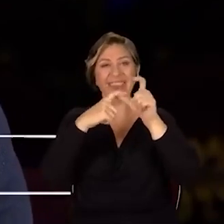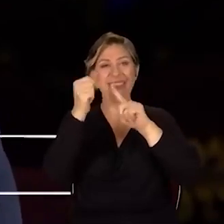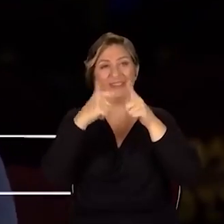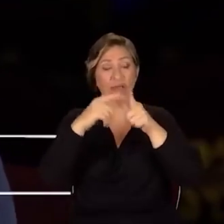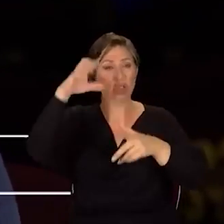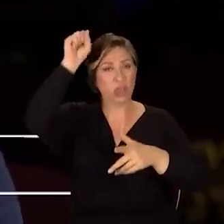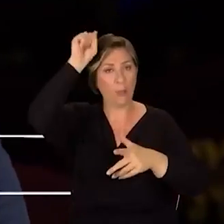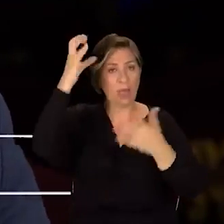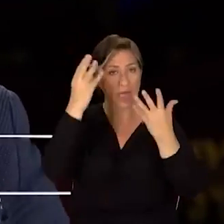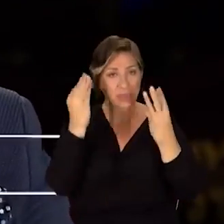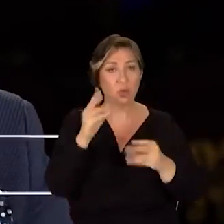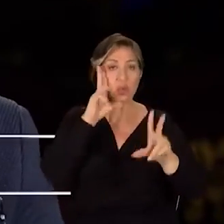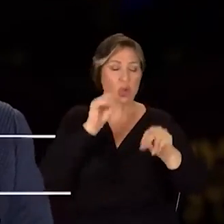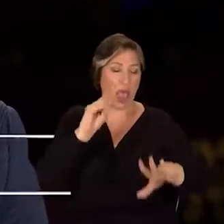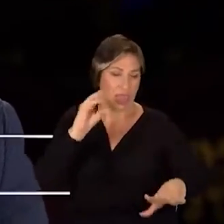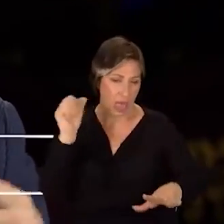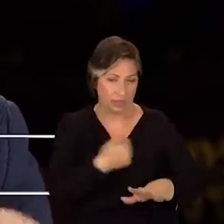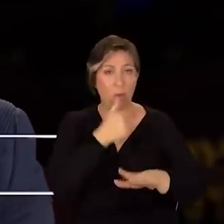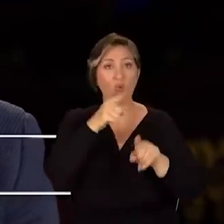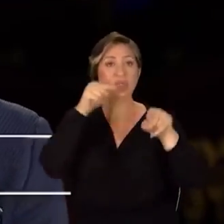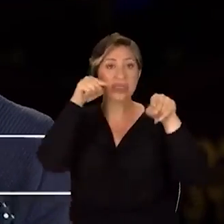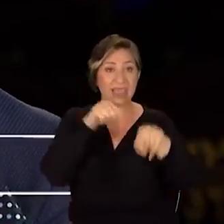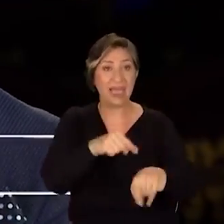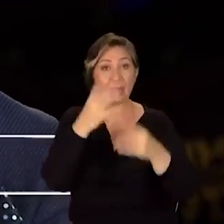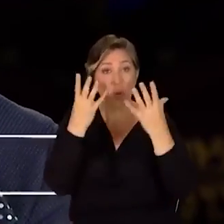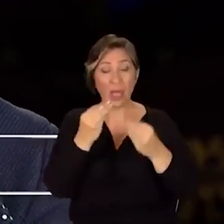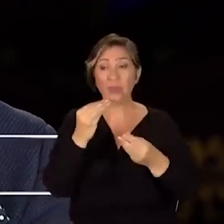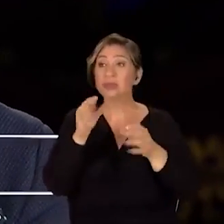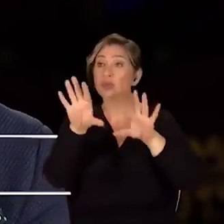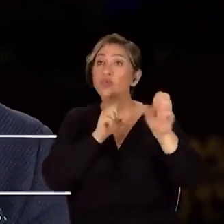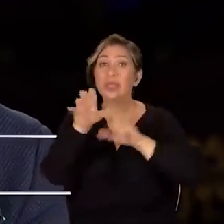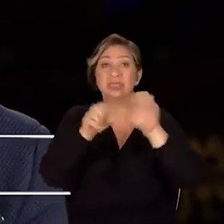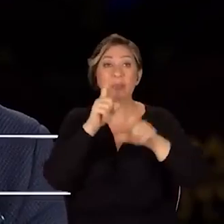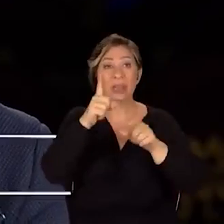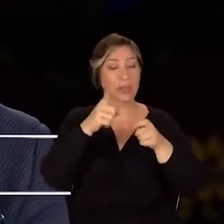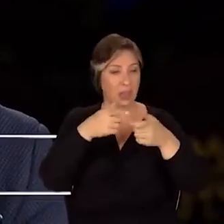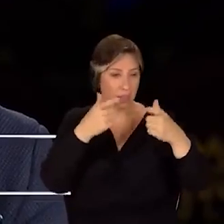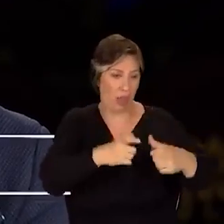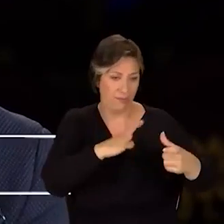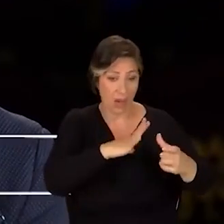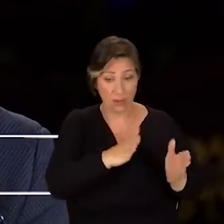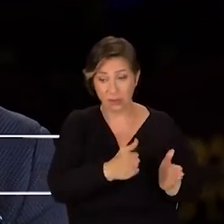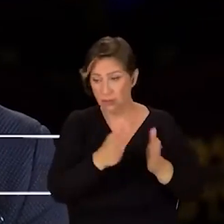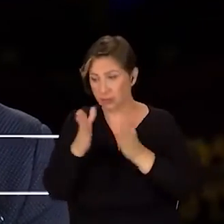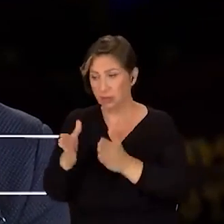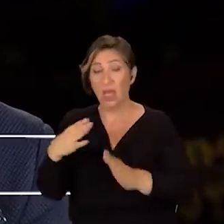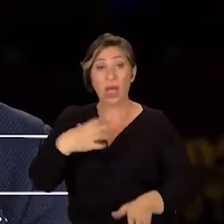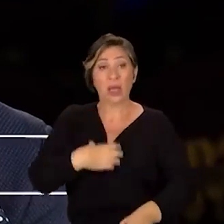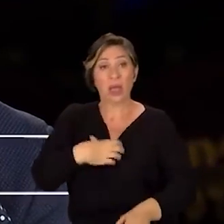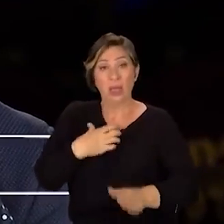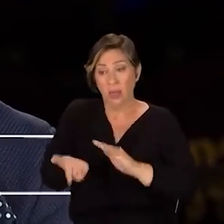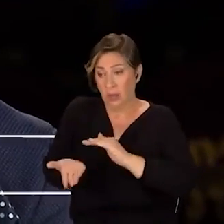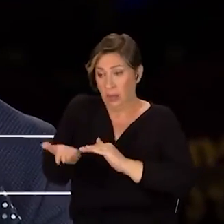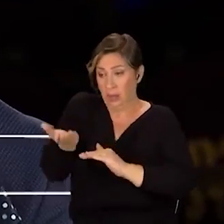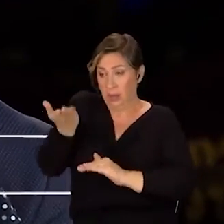en güzelini, uykunun en kalitelisini ve onu takip eden, tüketici profilini hedefleyen bir pazarı var. Öte yandan kaygı çok arttığı için sosyal